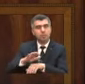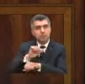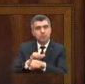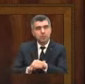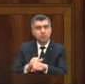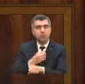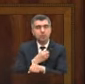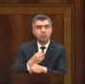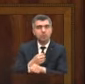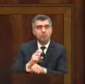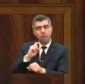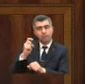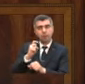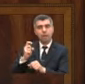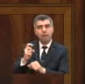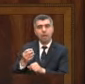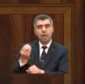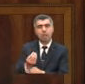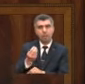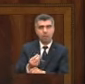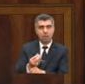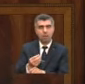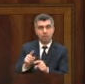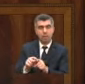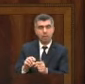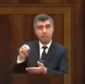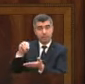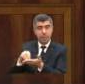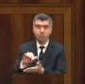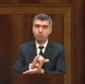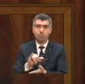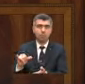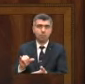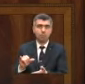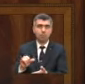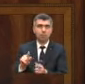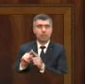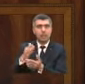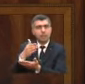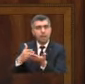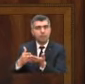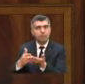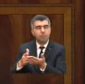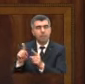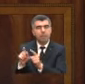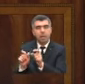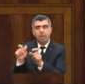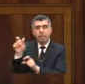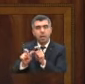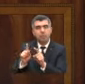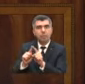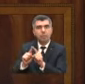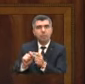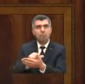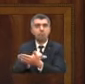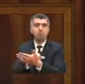التعويضات العائلية هي راه كانت تعطى لهم، ليست واحد القسط ديال المواطنين واحد الفئات راه الدوله هي اللي غيتخلص